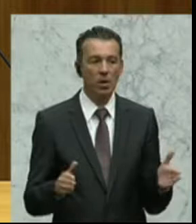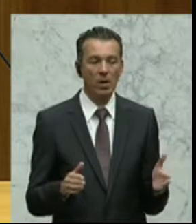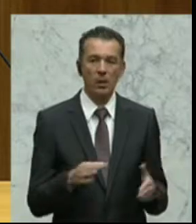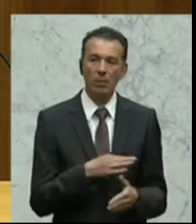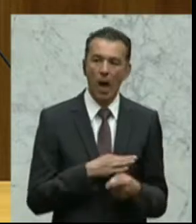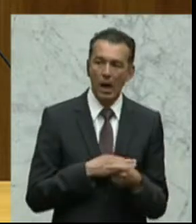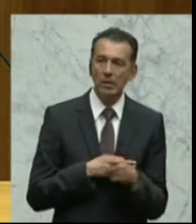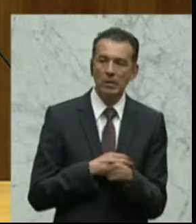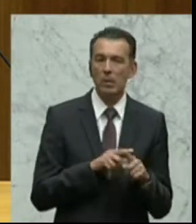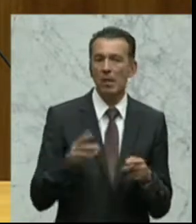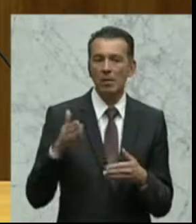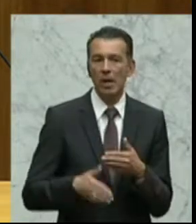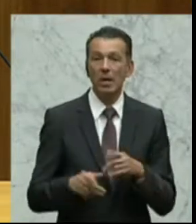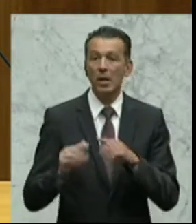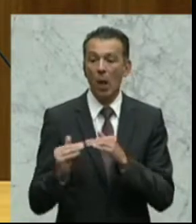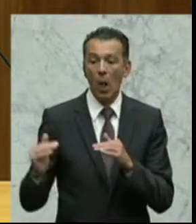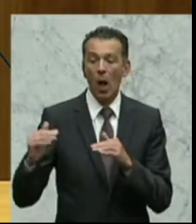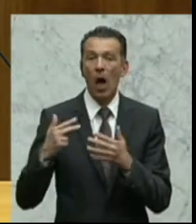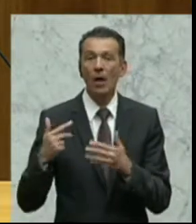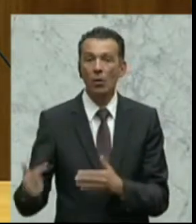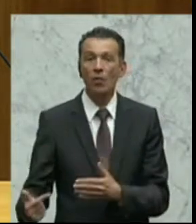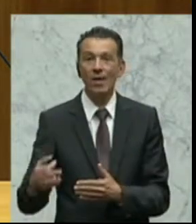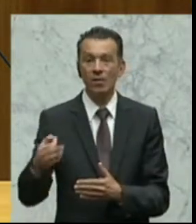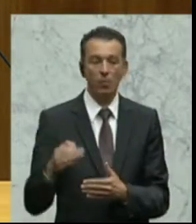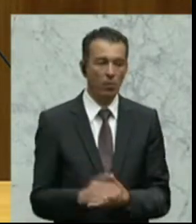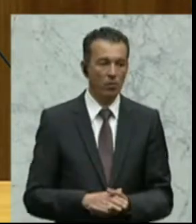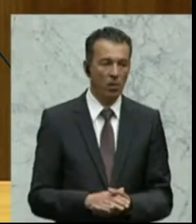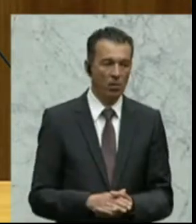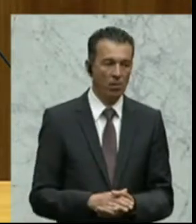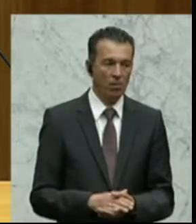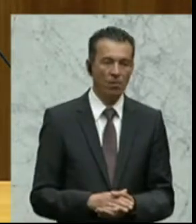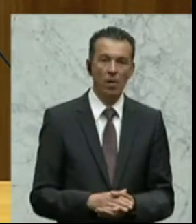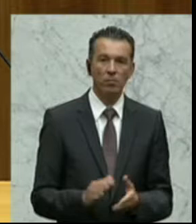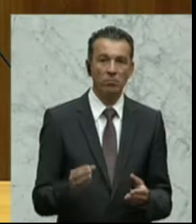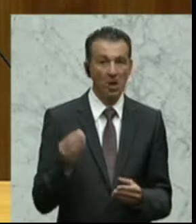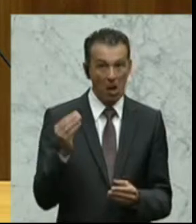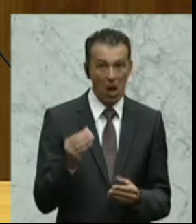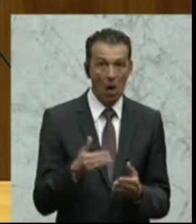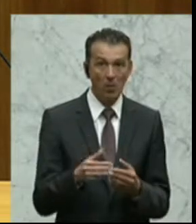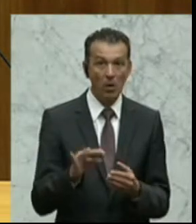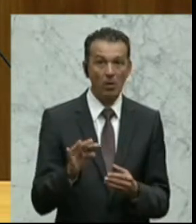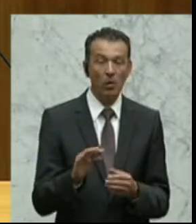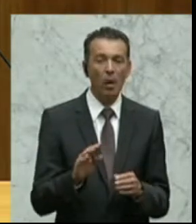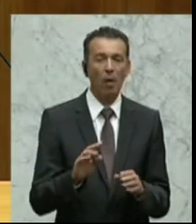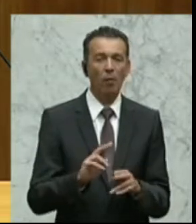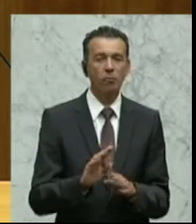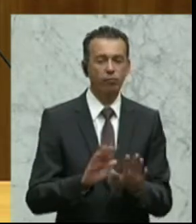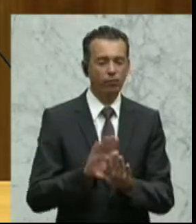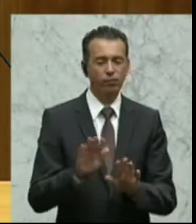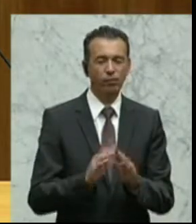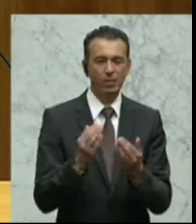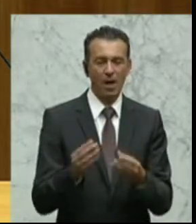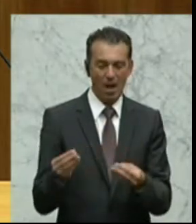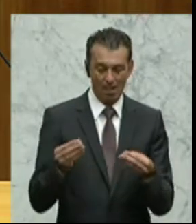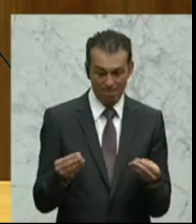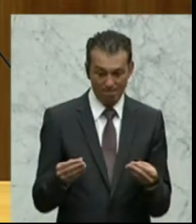es 28% sein, wenn man Ihren geschönten Zahlen glaubt. Das heißt, ein immer größerer Anteil des